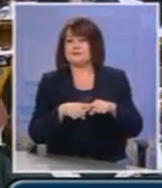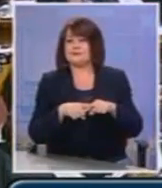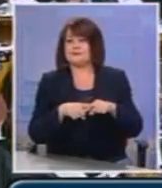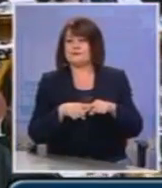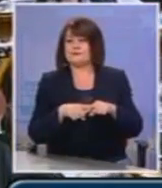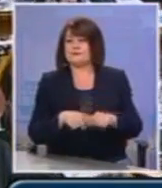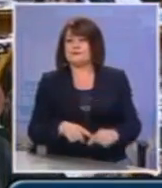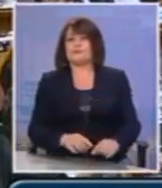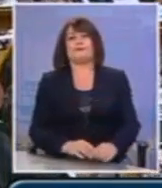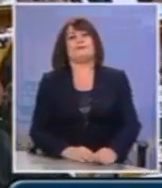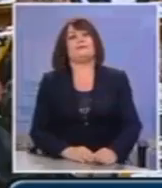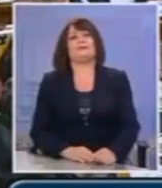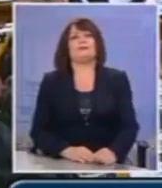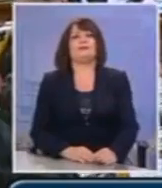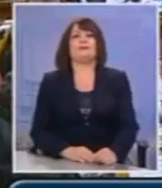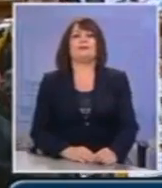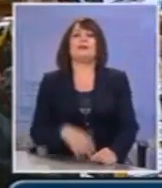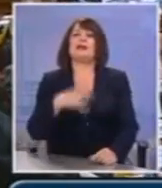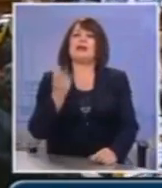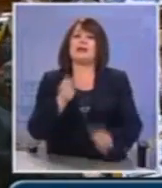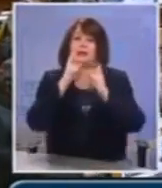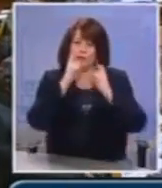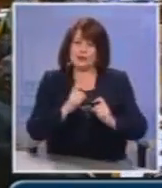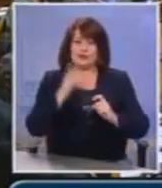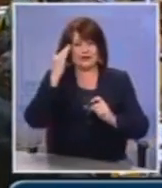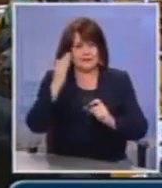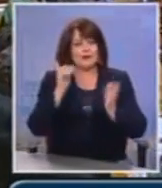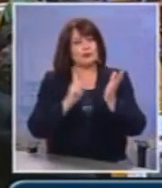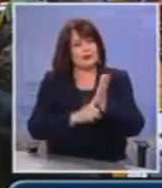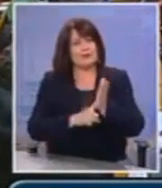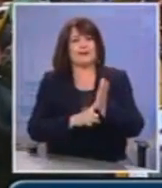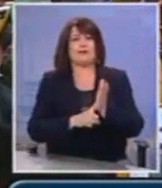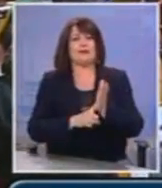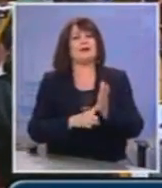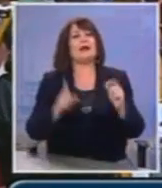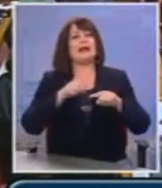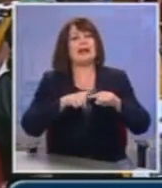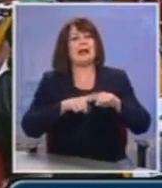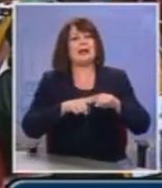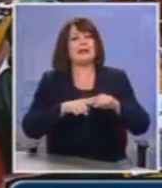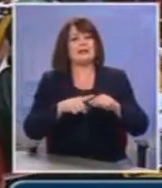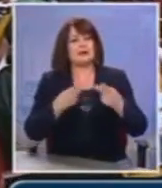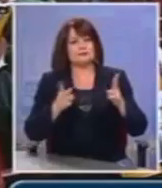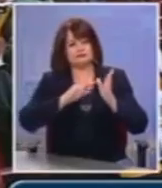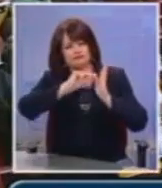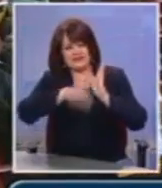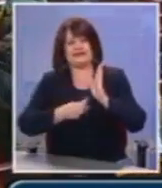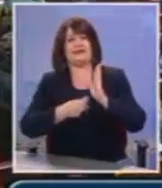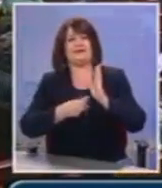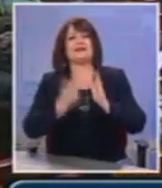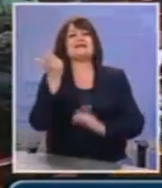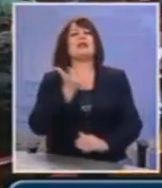ελλάδα μάλλον είχε την υποχρέωση και το καθήκον να να επιτρέψει στην ελλάδα να υπογράψει μία σύμβαση